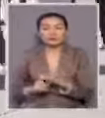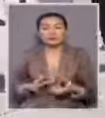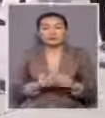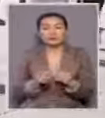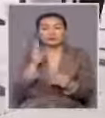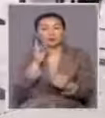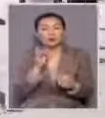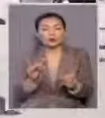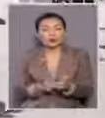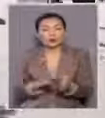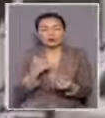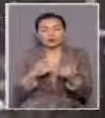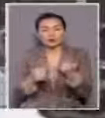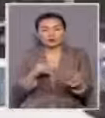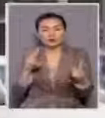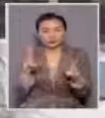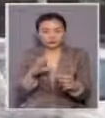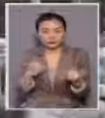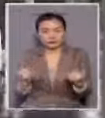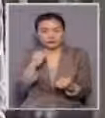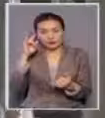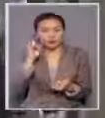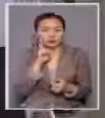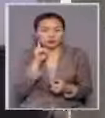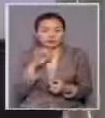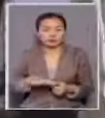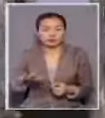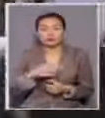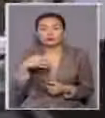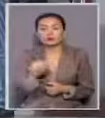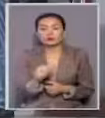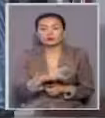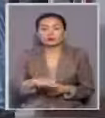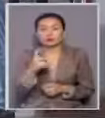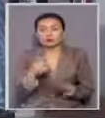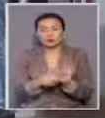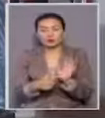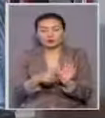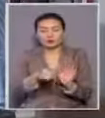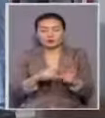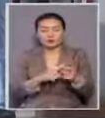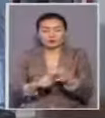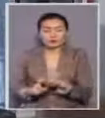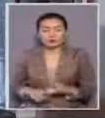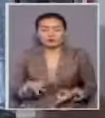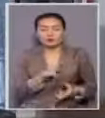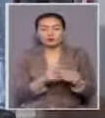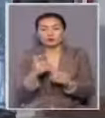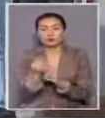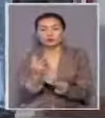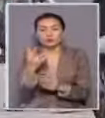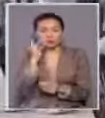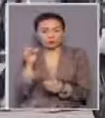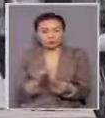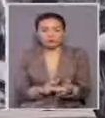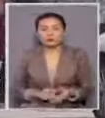кеше Алматы қаласы сары аймаққа өтті. Қазақстан жасыл аймақта. Өткен тәулікте елімізде 187 адам вирус жұқтырды. Оның 112-сі